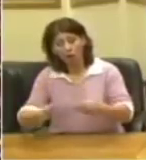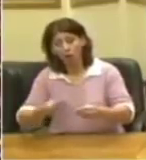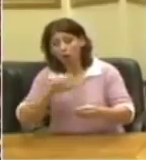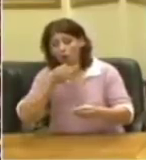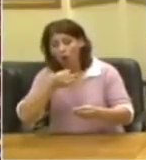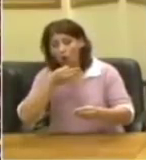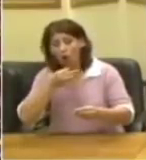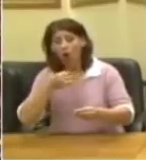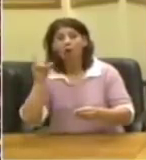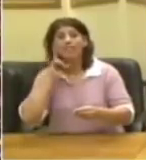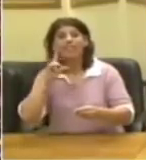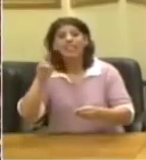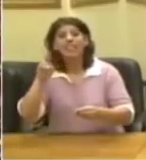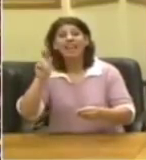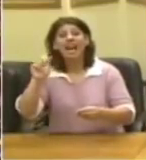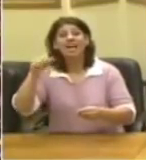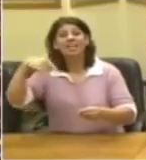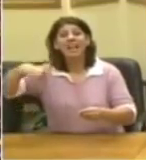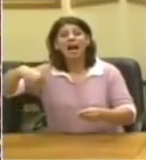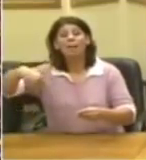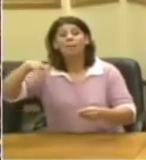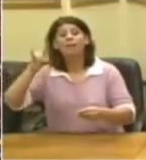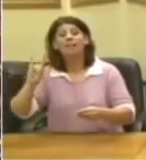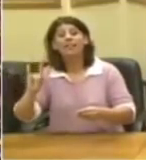Έχω δώσει το λόγο στην κυρία Ράπτη.